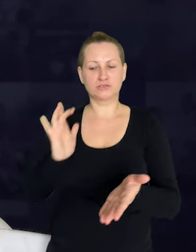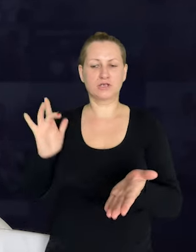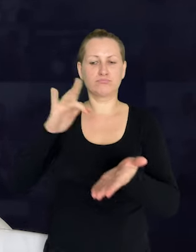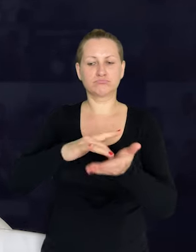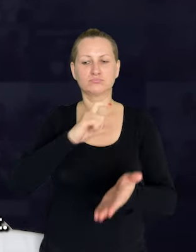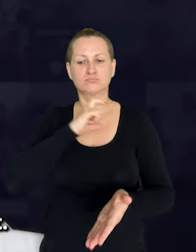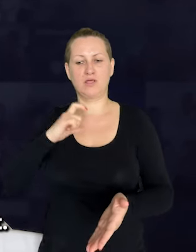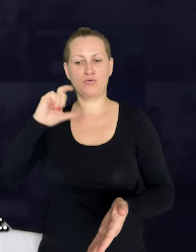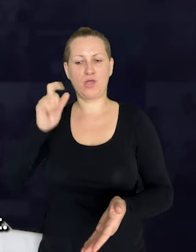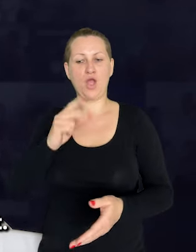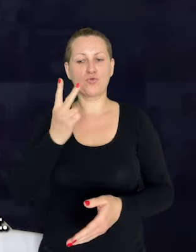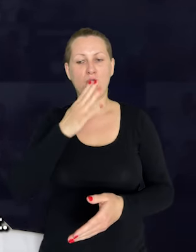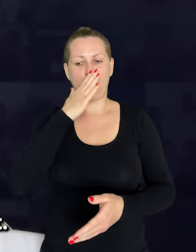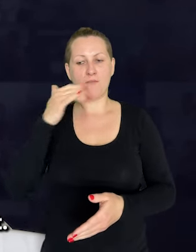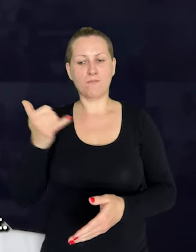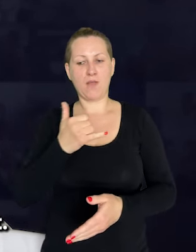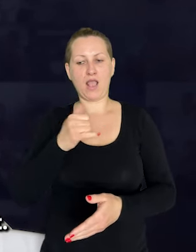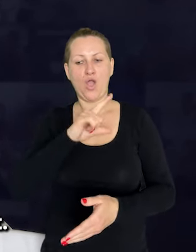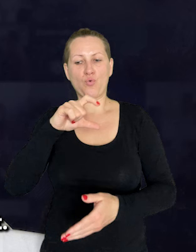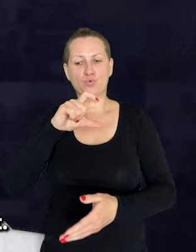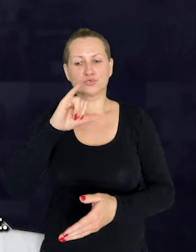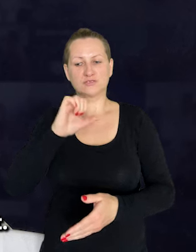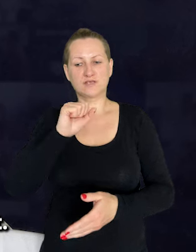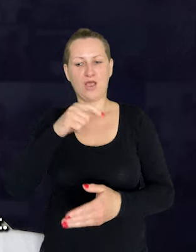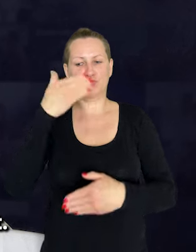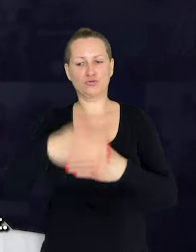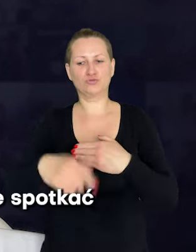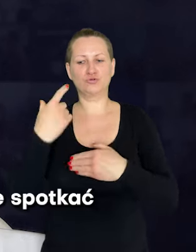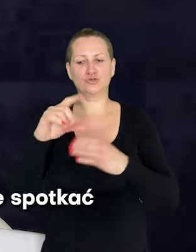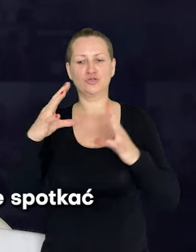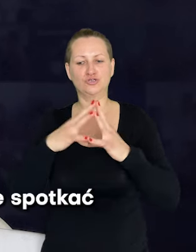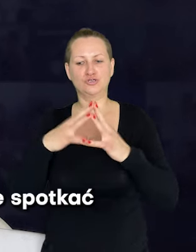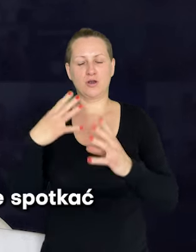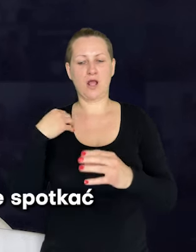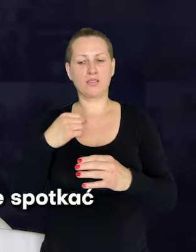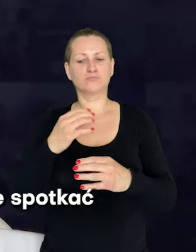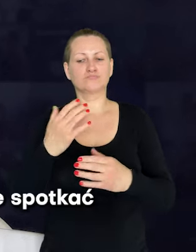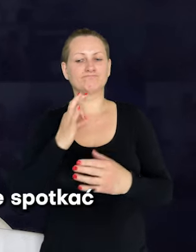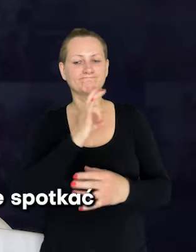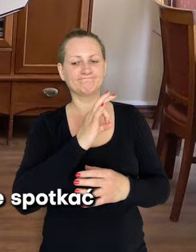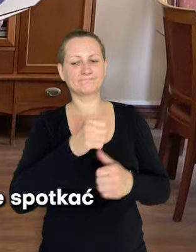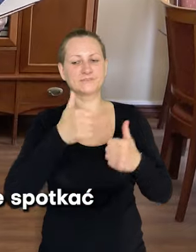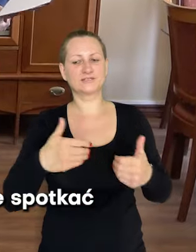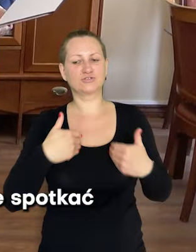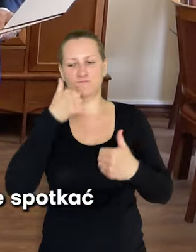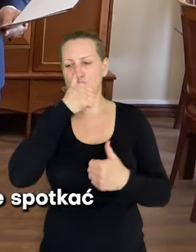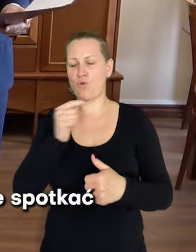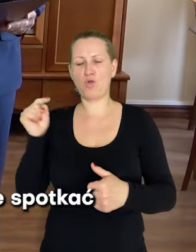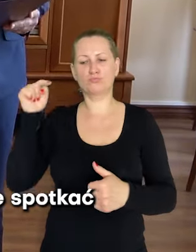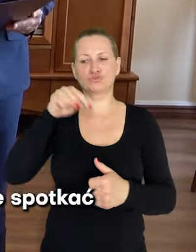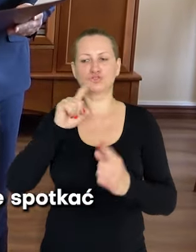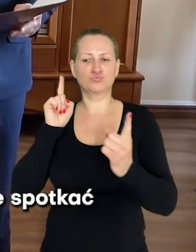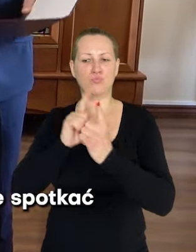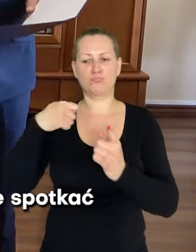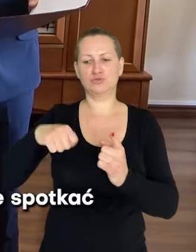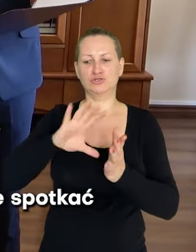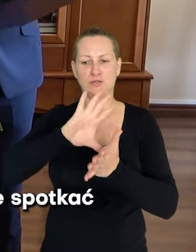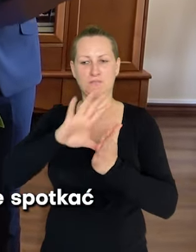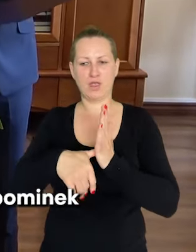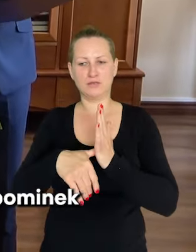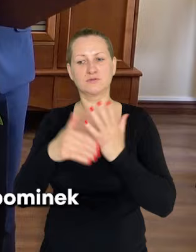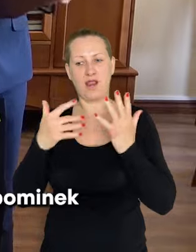Gdańskim. 2 maja Łucja Milewska skończyła 100 lat ze względu na stan zdrowia. Nie mogła osobiście spotkać się z